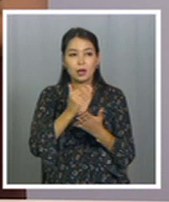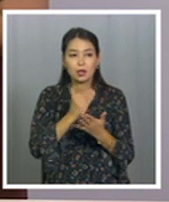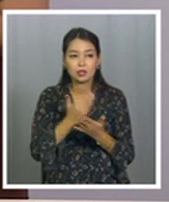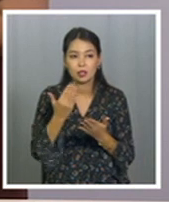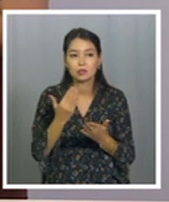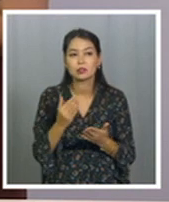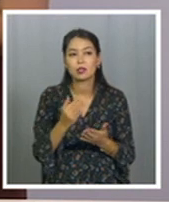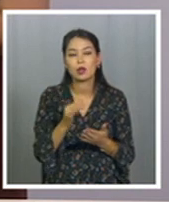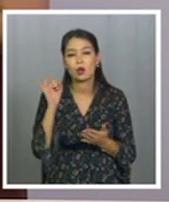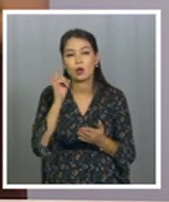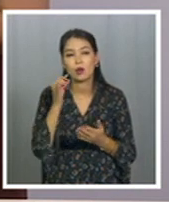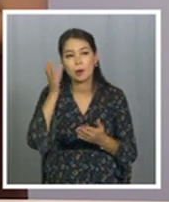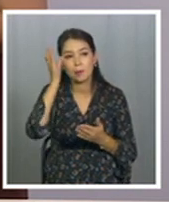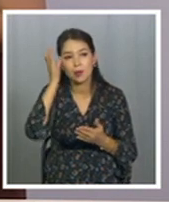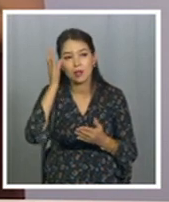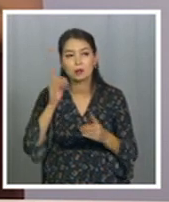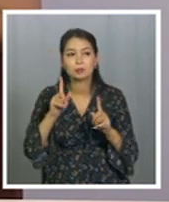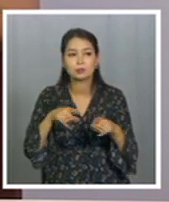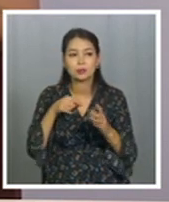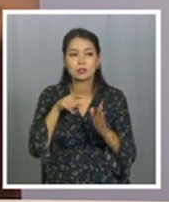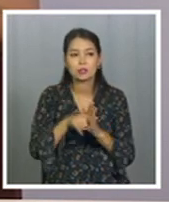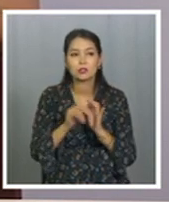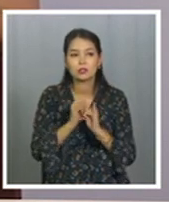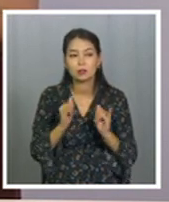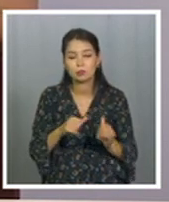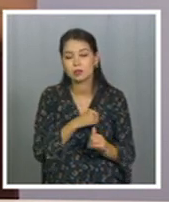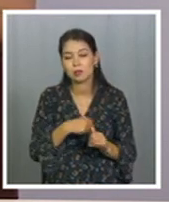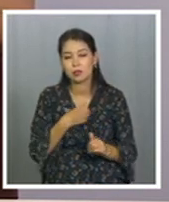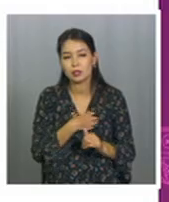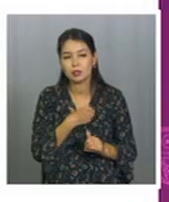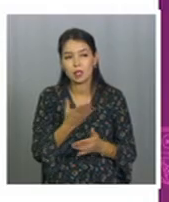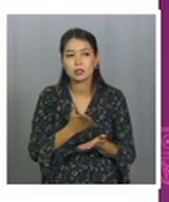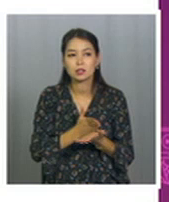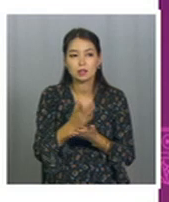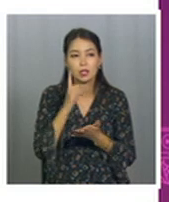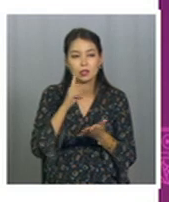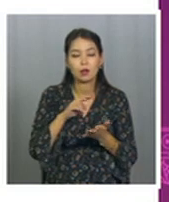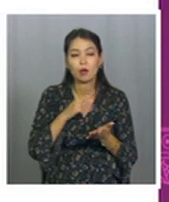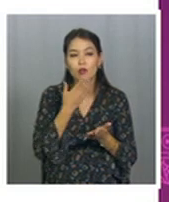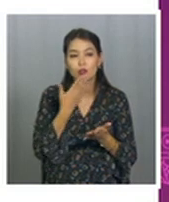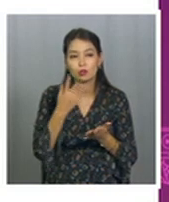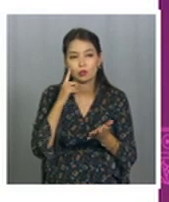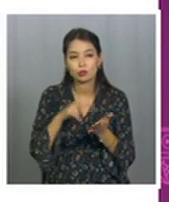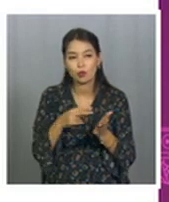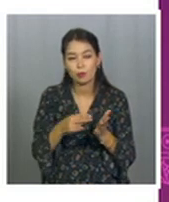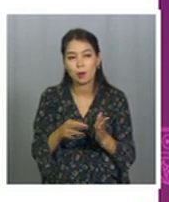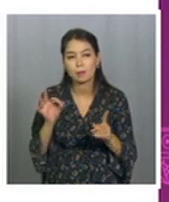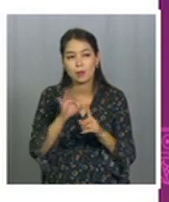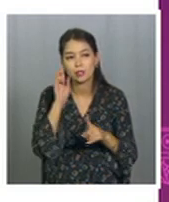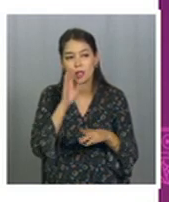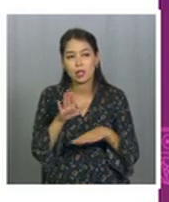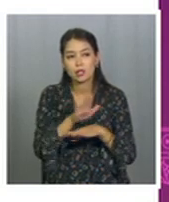істерінің даму саласындағы негізгі құжат, стратегиялық ұлттық жоба. Мақсаты елдің тарихи мәдени мұрасын